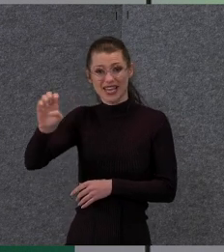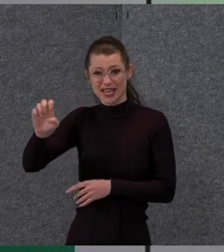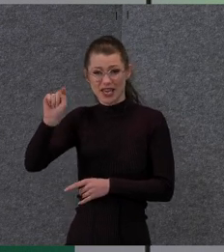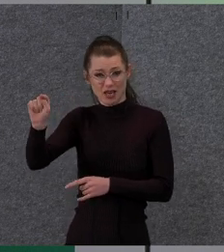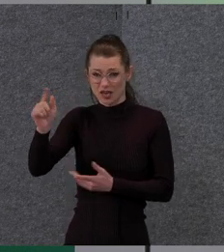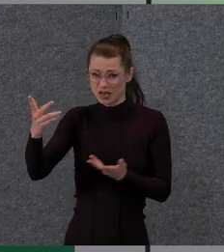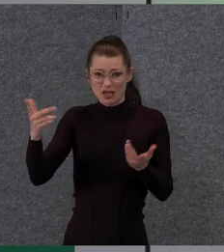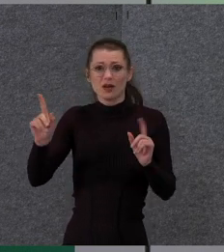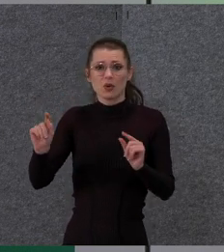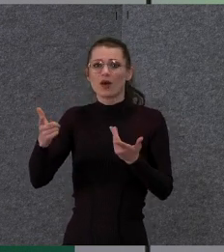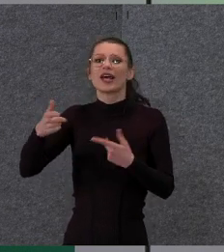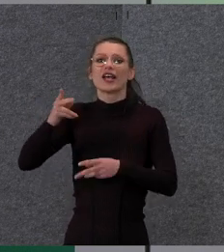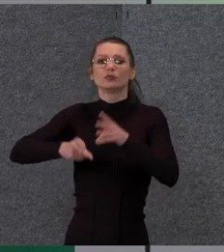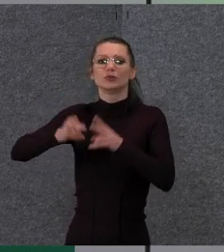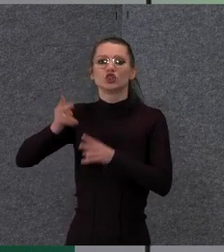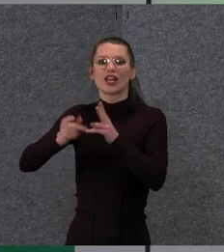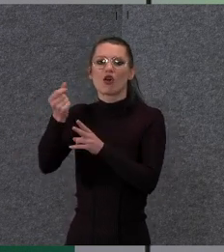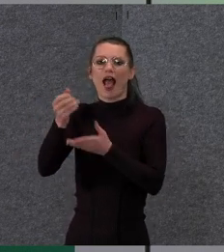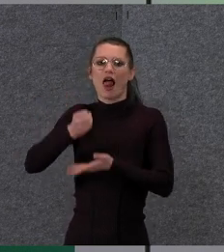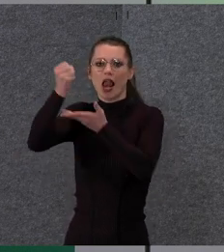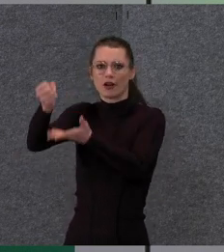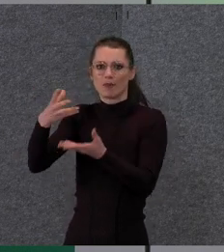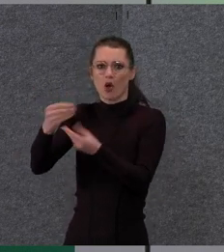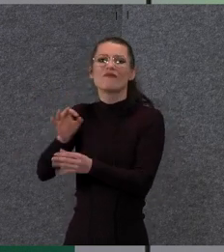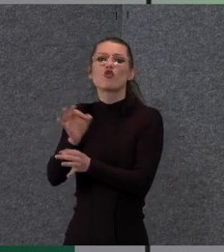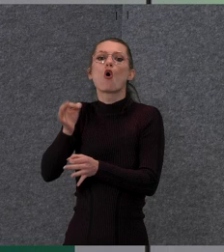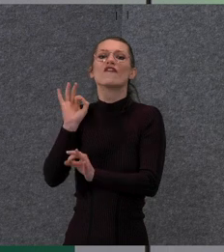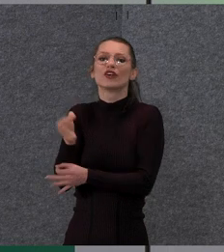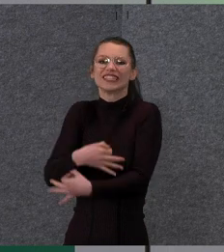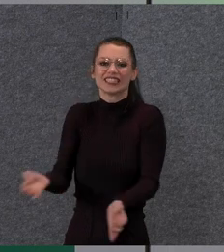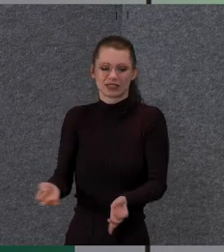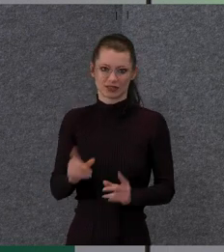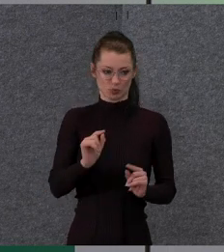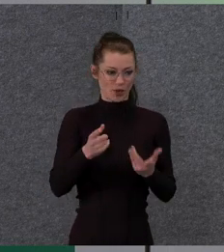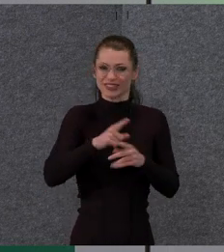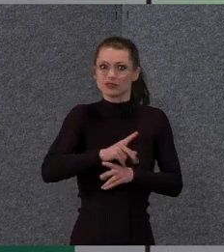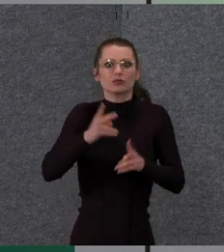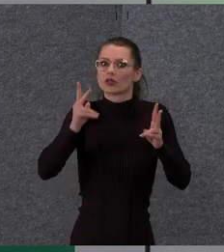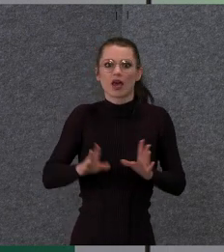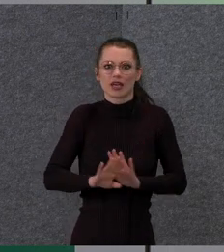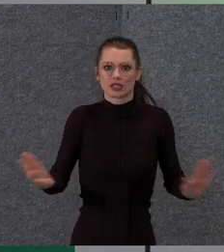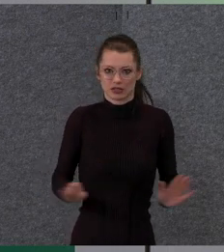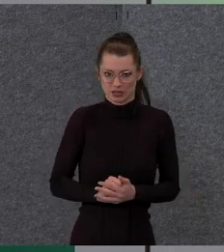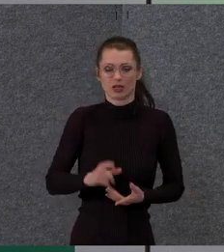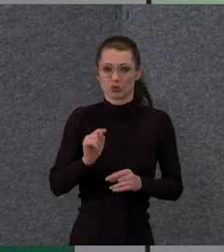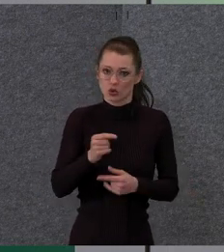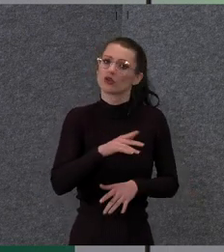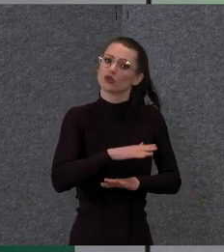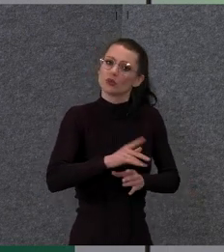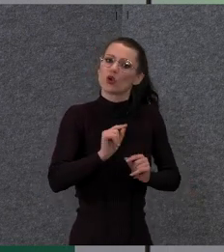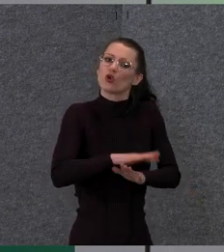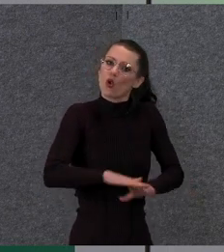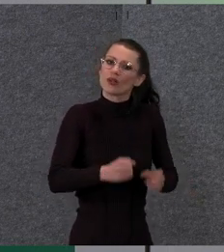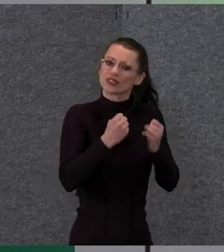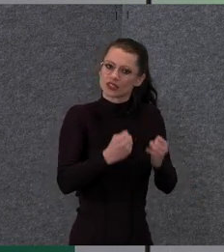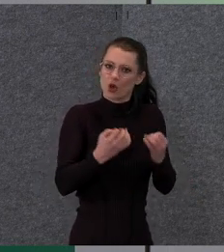von sozialer Ungerechtigkeit. Wir müssen uns für eine Kindergrundsicherung genauso einsetzen